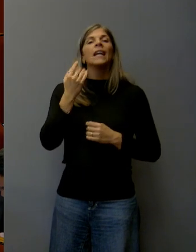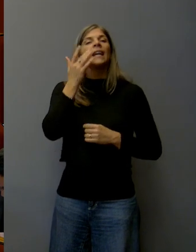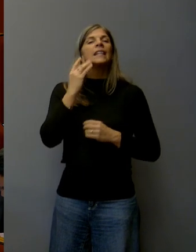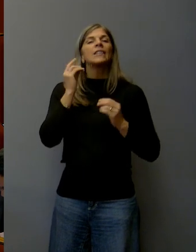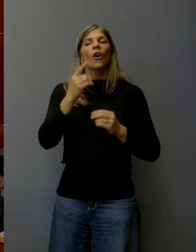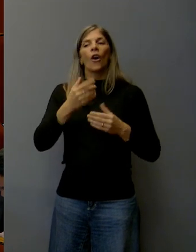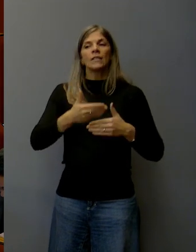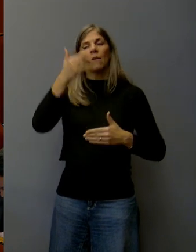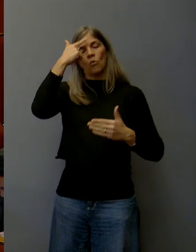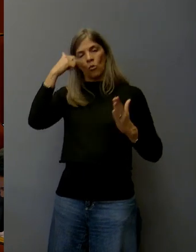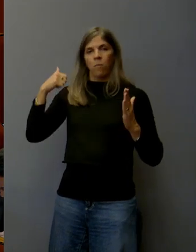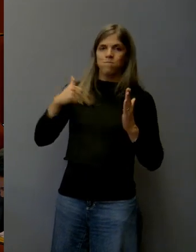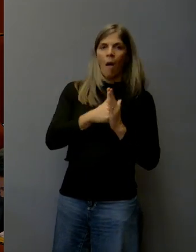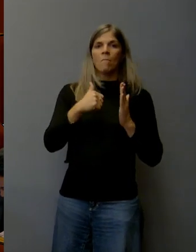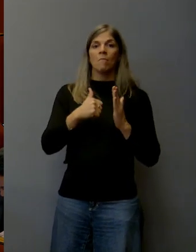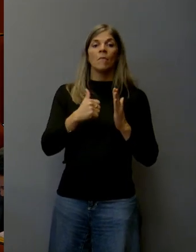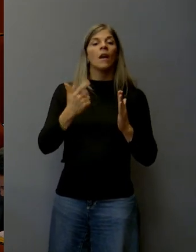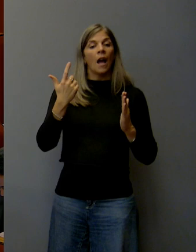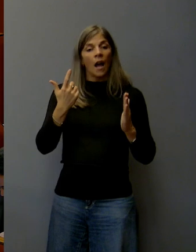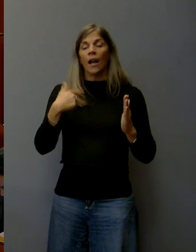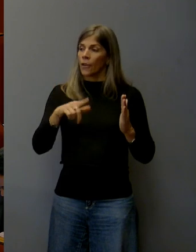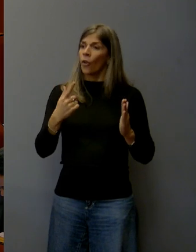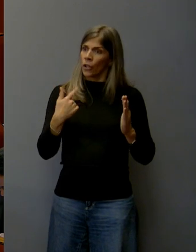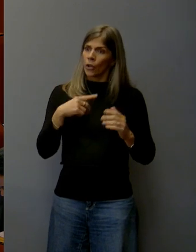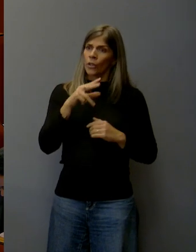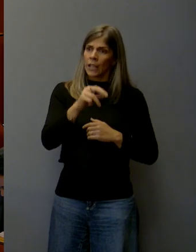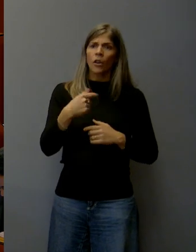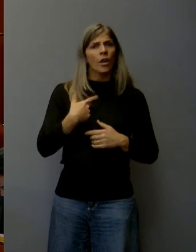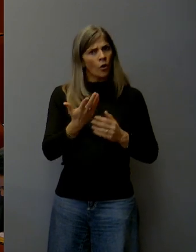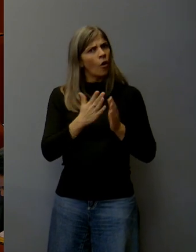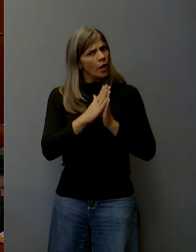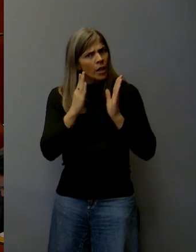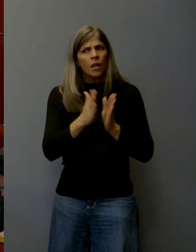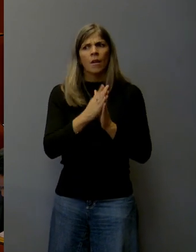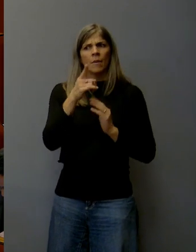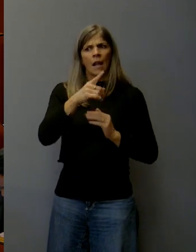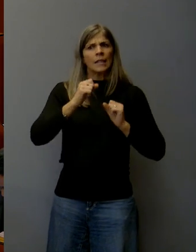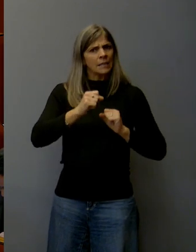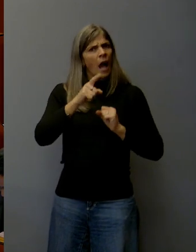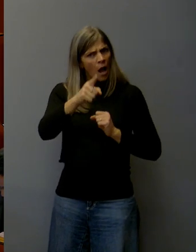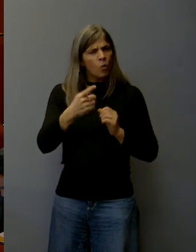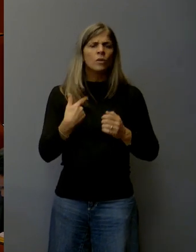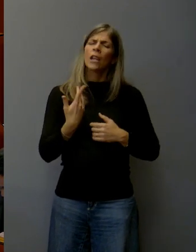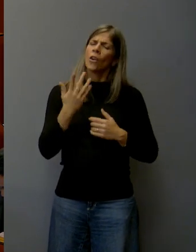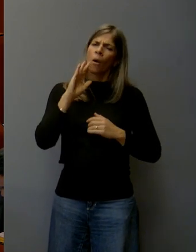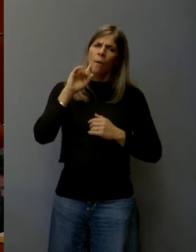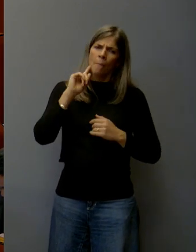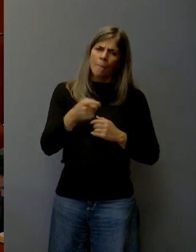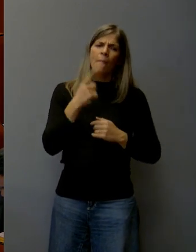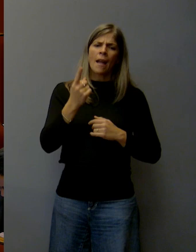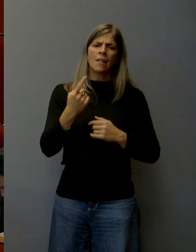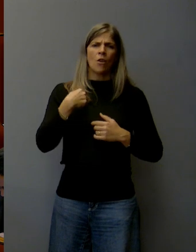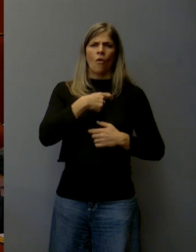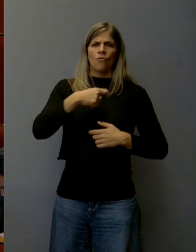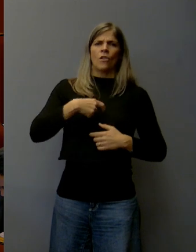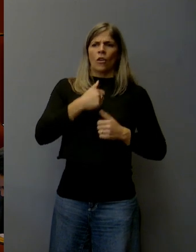e io sindaco lo faccio perché visto che noi ci teniamo Ecco anche alla sua salute le consiglio di smettere di sovrapporre se